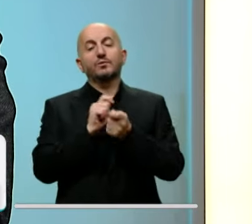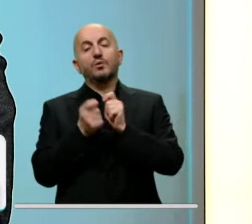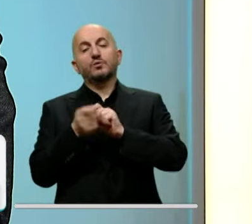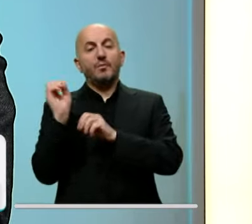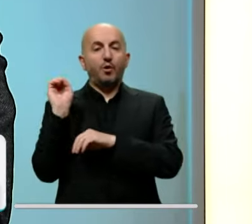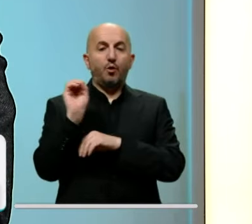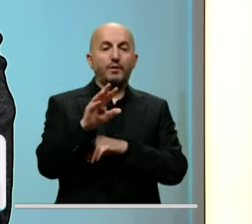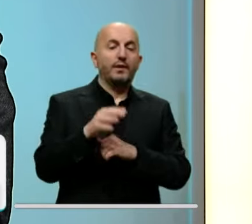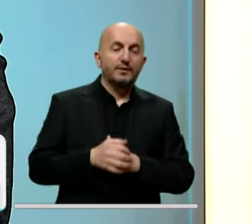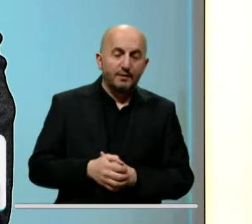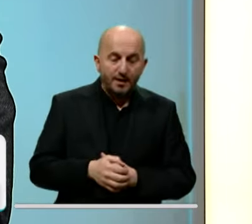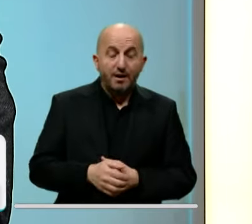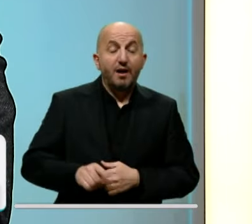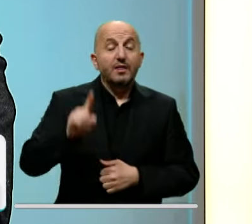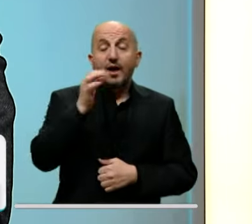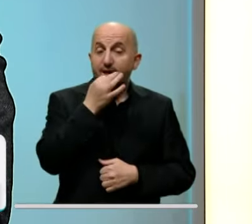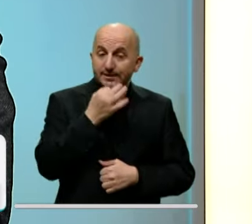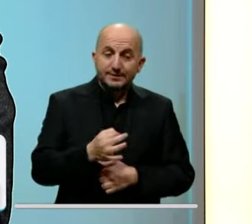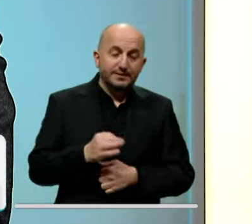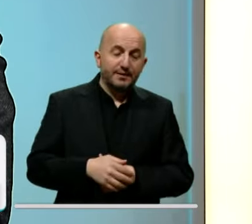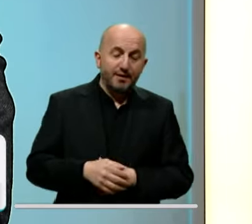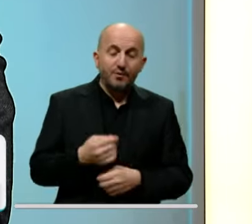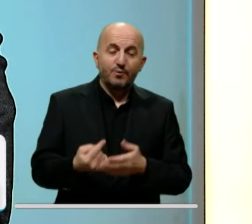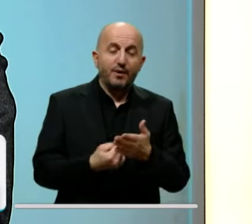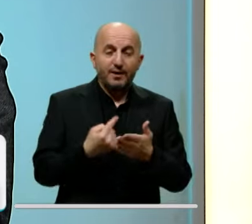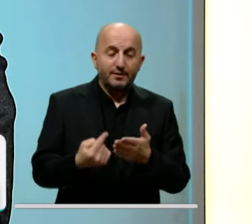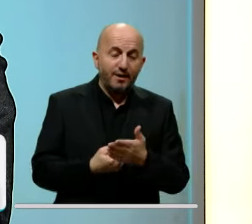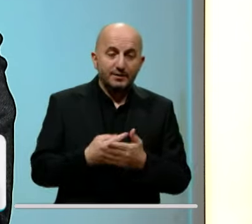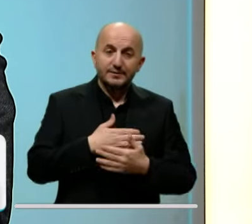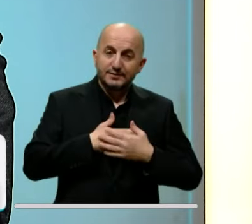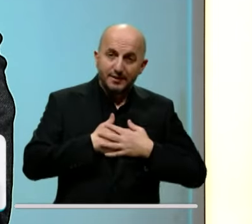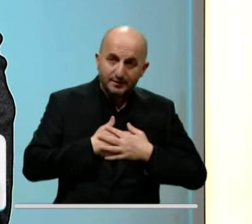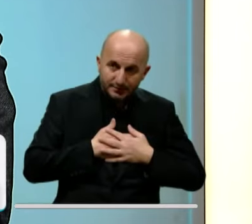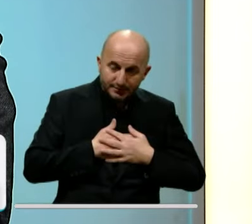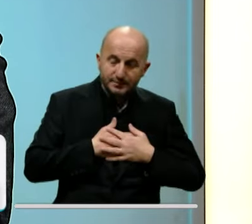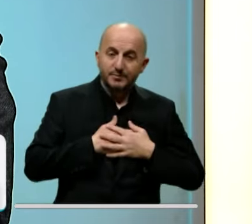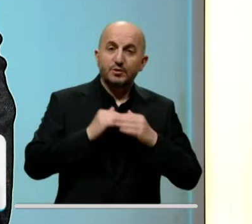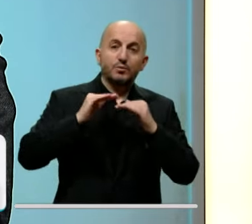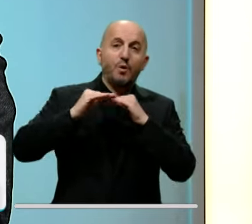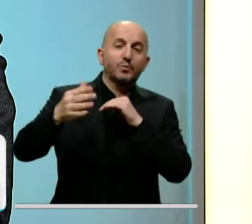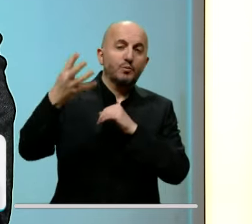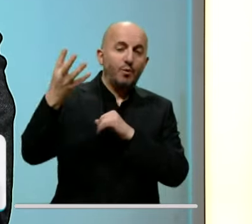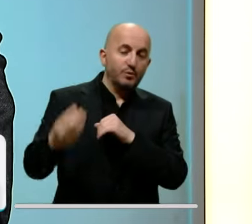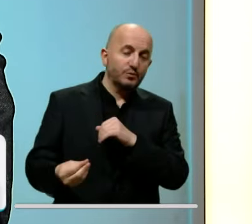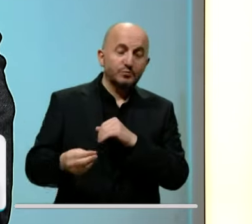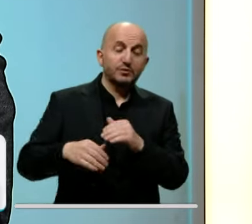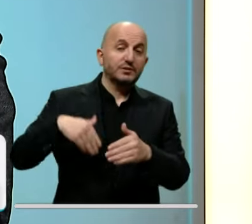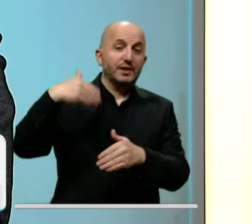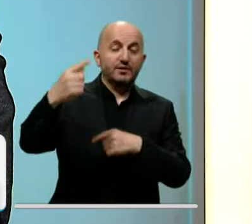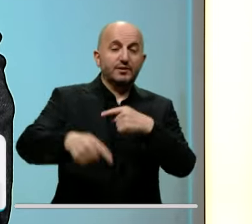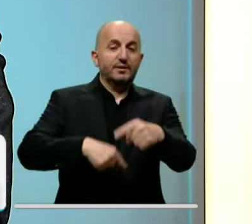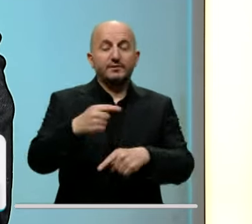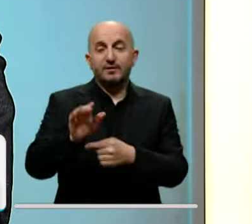gönderirler Ve Allah'ın izniyle e Kur'an'a Saygın bir toplum olduğumuzu gelecek